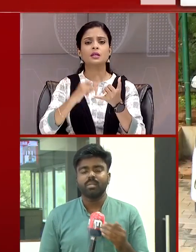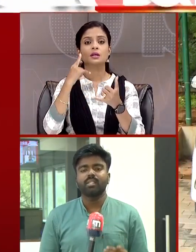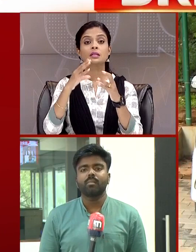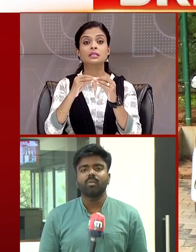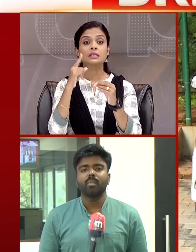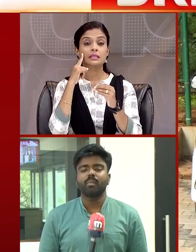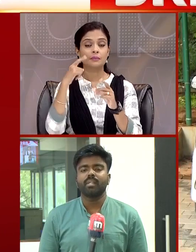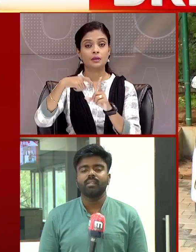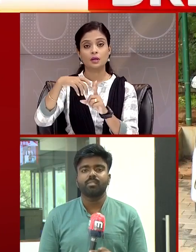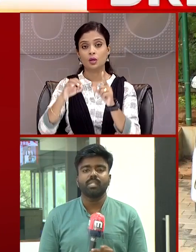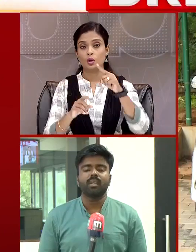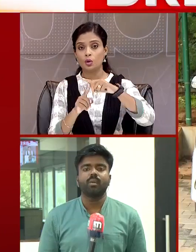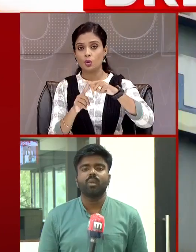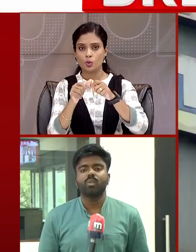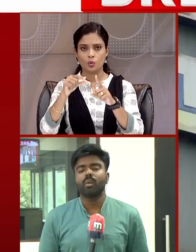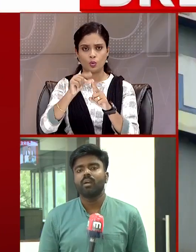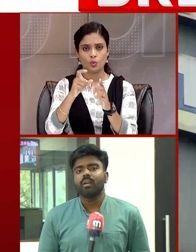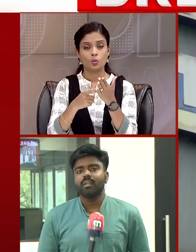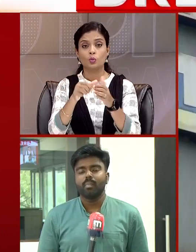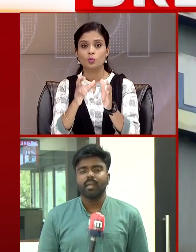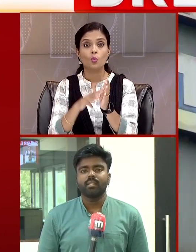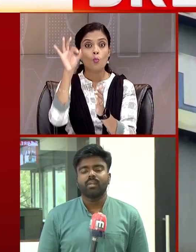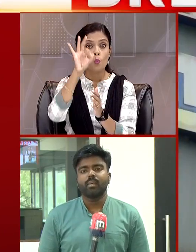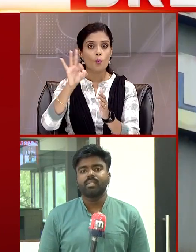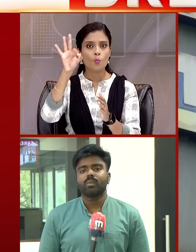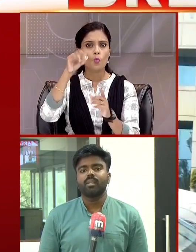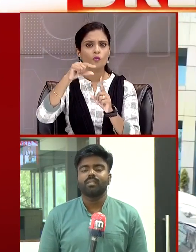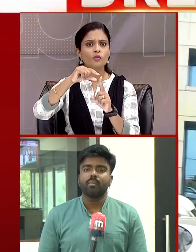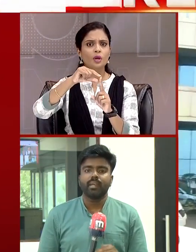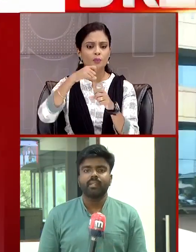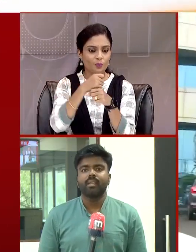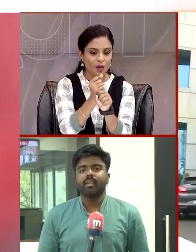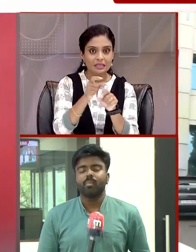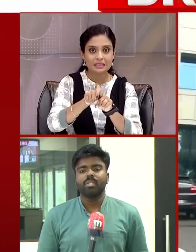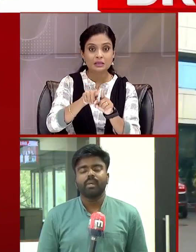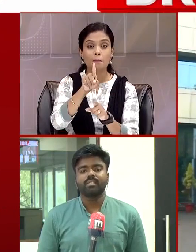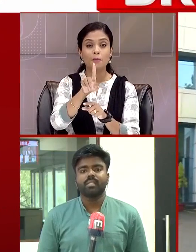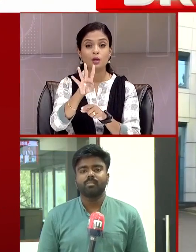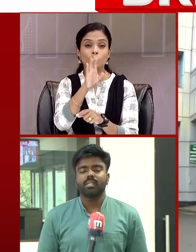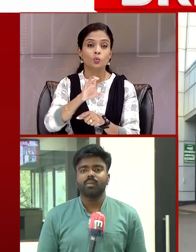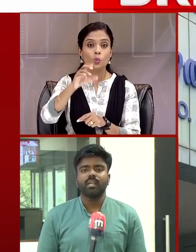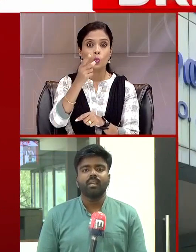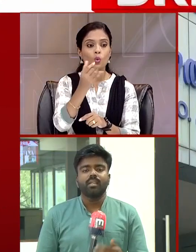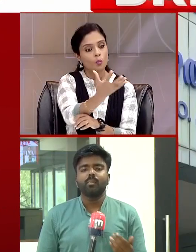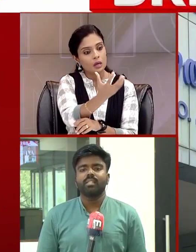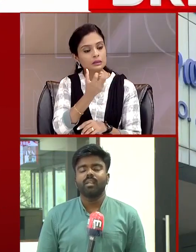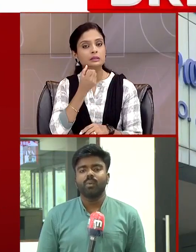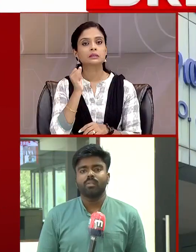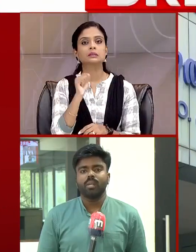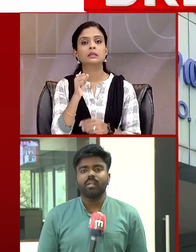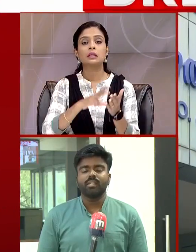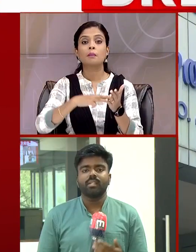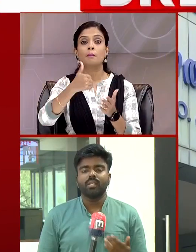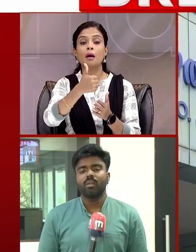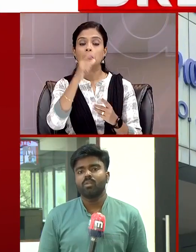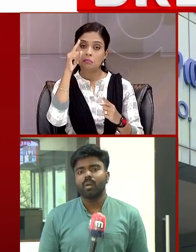ഒരു സിനിമാ നിർമ്മാണവുമായി ബന്ധപ്പെട്ട ഏകദേശം 14 കോടിയോളം രൂപ ഈ ബാങ്കിൽ നിന്ന് വകമാറ്റിയിട്ടുണ്ട് എന്ന് ബാങ്കിൻ്റെ ഇപ്പോഴത്തെ മാനേജർ തന്നെ സമ്മതിക്കുന്നു. എന്നാൽ ഇത്